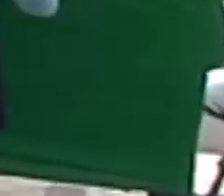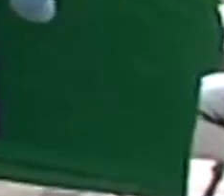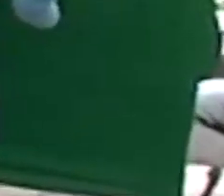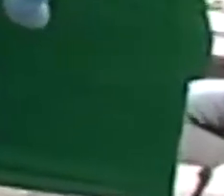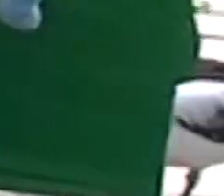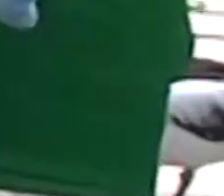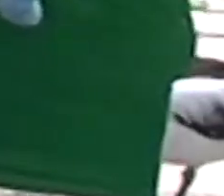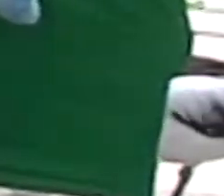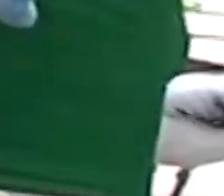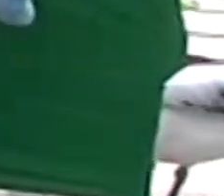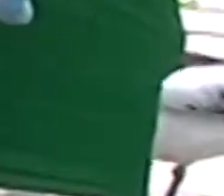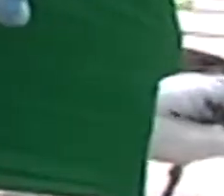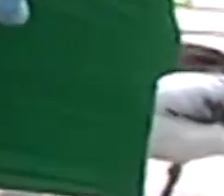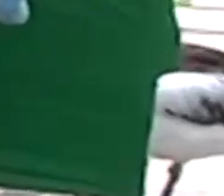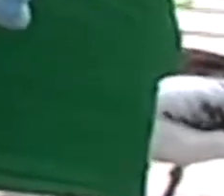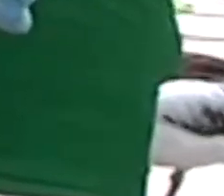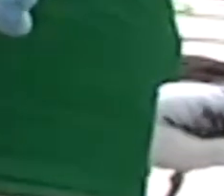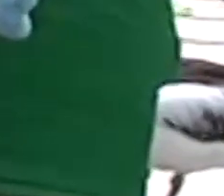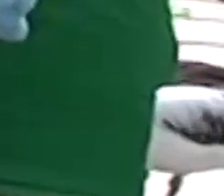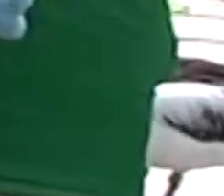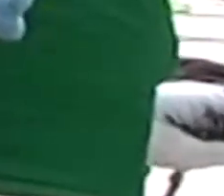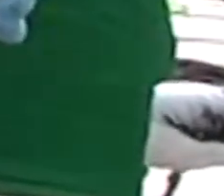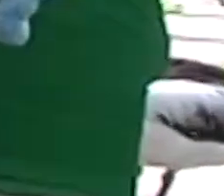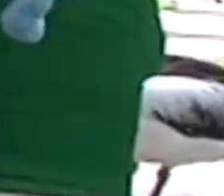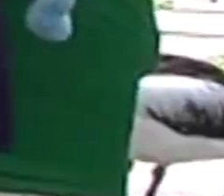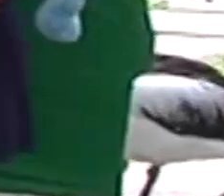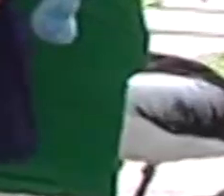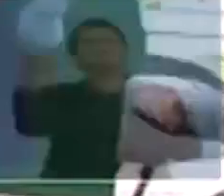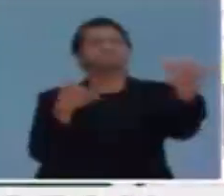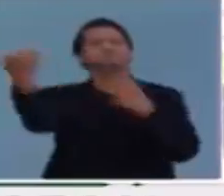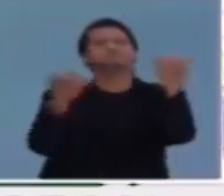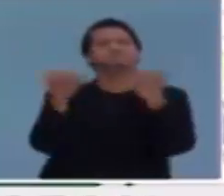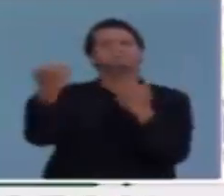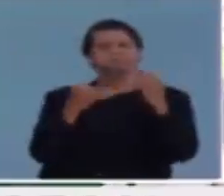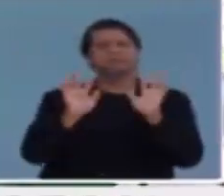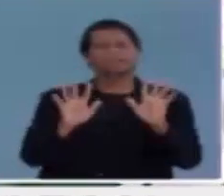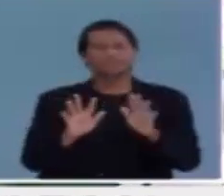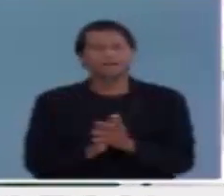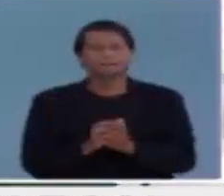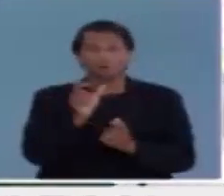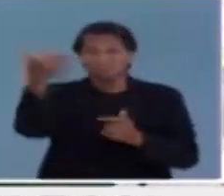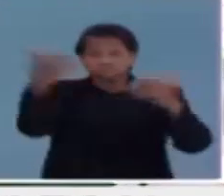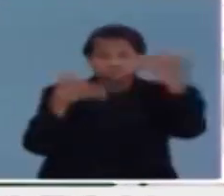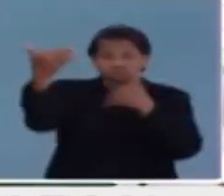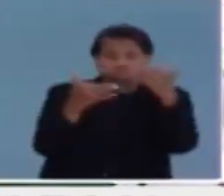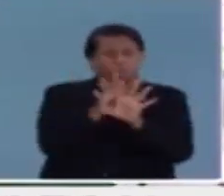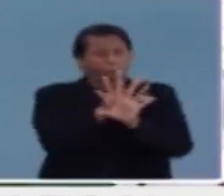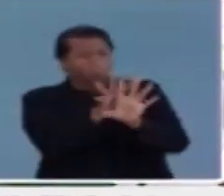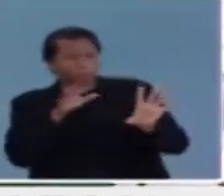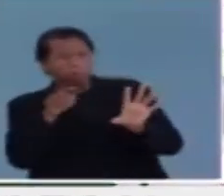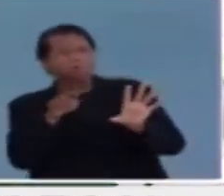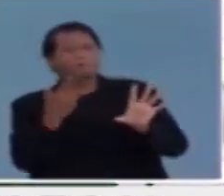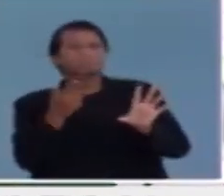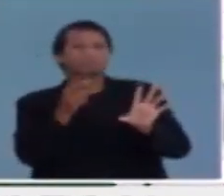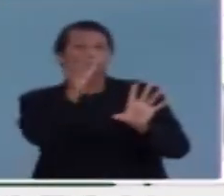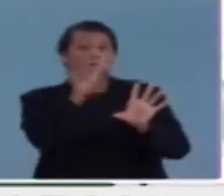burung setiap harinya guna menarik wisatawan untuk datang berkunjung. Pengunjung yang datang masih dipadati oleh penduduk